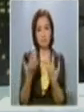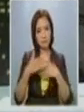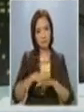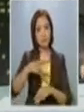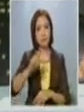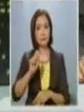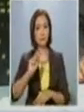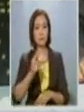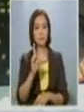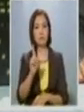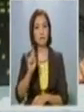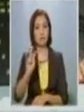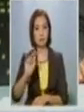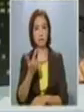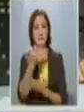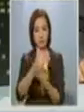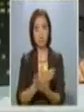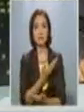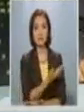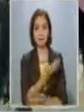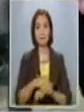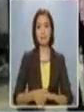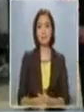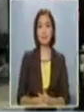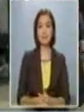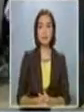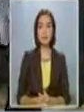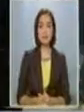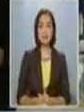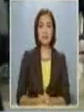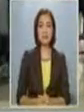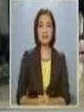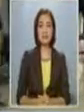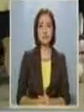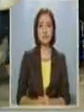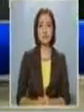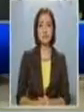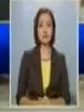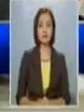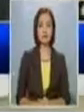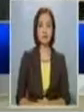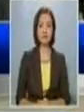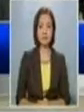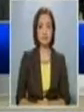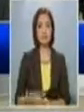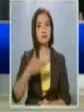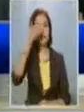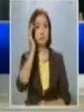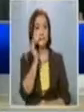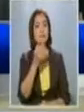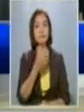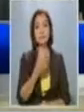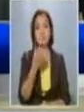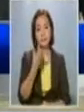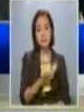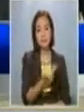ติดตามจากคุณเพ็ญพรพิพัฒน์โนไทยครับรายงานสดเข้ามาครับคุณธีรวัฒน์คุณลลิตาคะกลับมาธิการยก